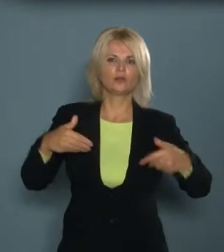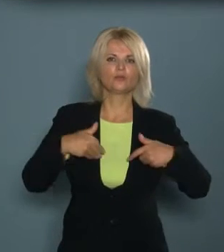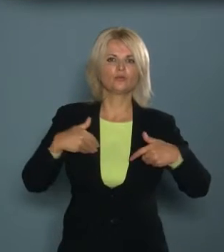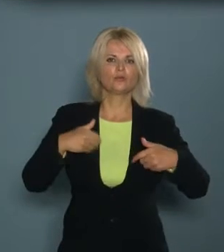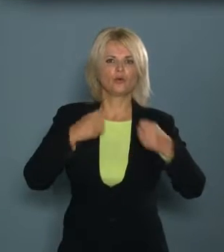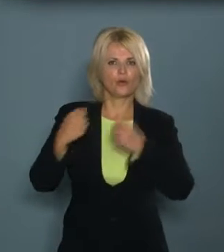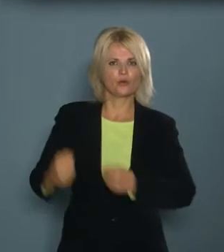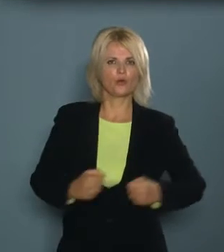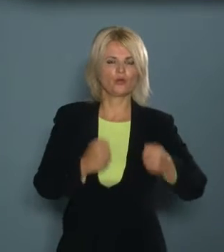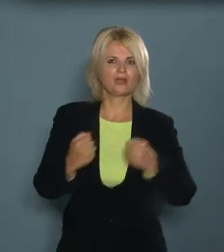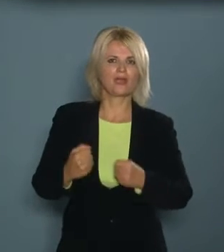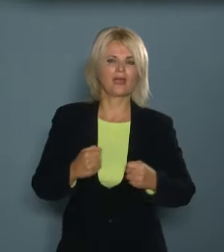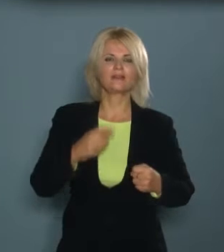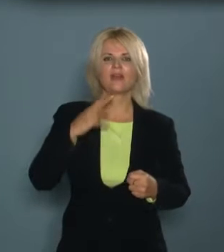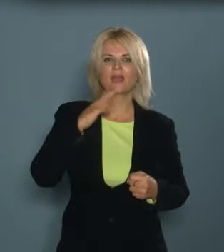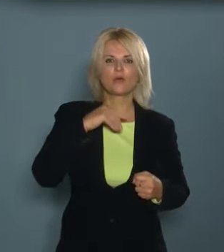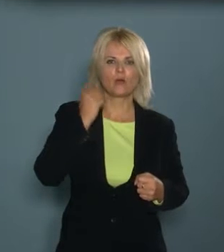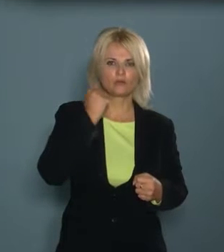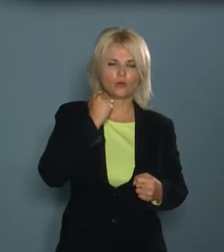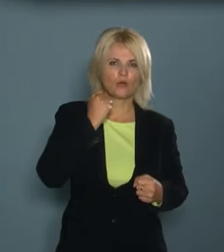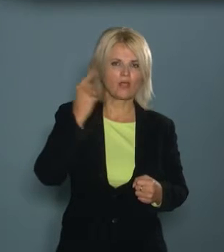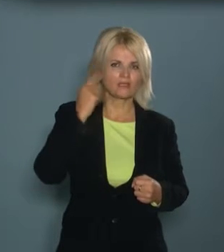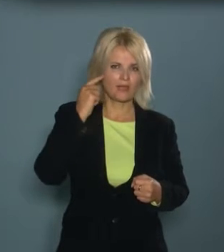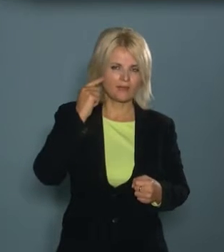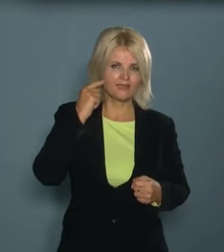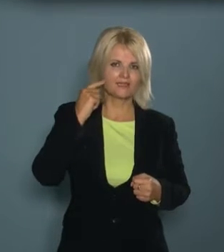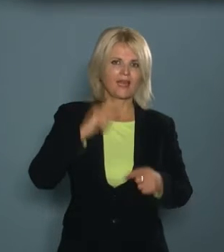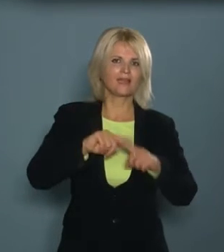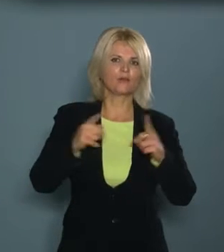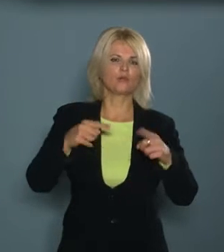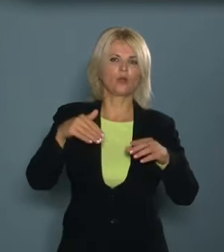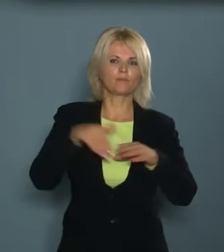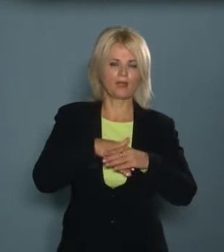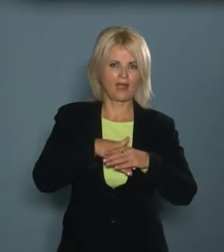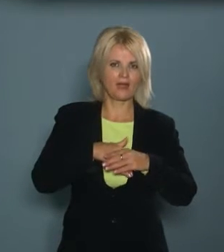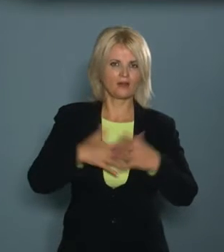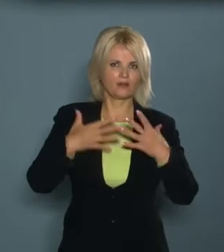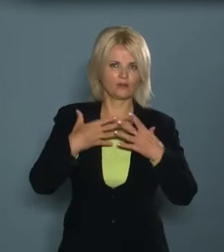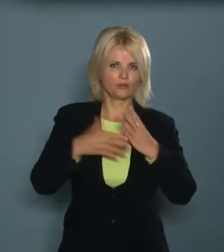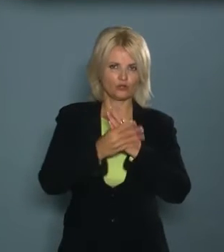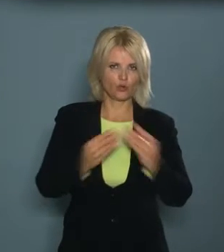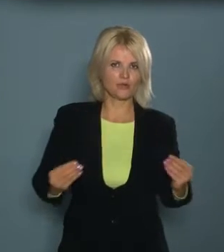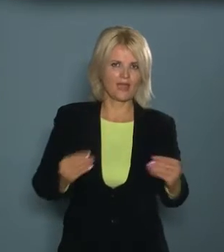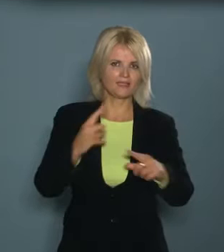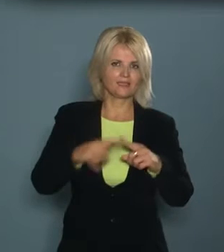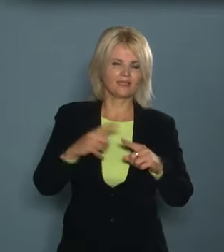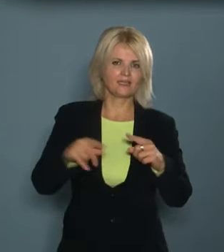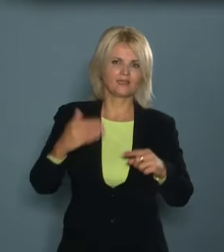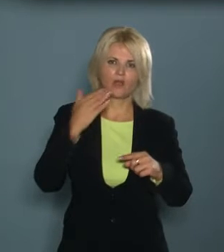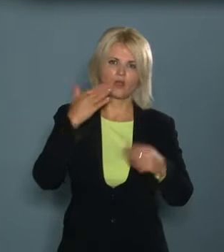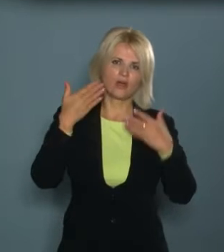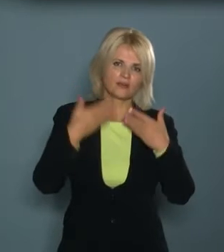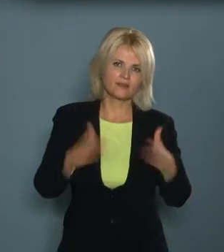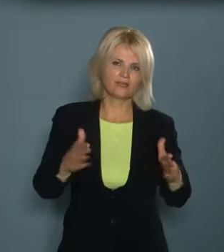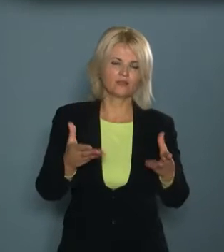tüdőröntgen is megvan, a reumatológia, a szemészet, most egy külön belgyógyászati részleget is szeretnénk nyitni. Tehát egy jó pár